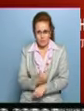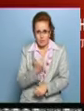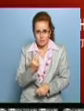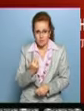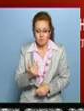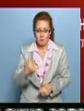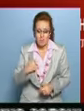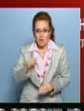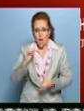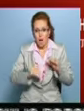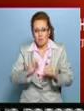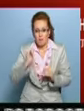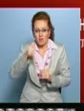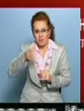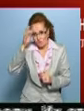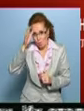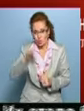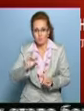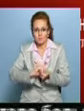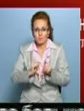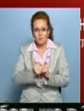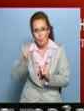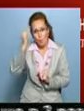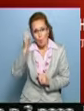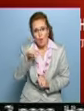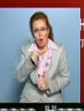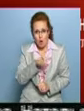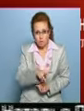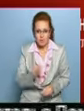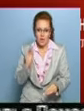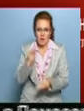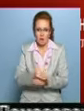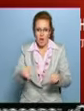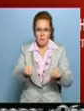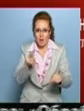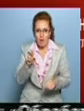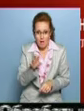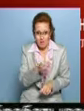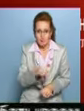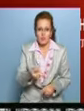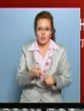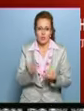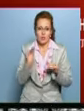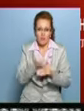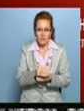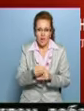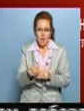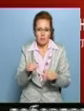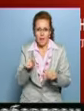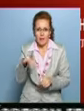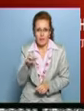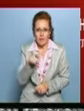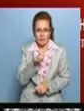обрабатываем воду углём добавляем перманганат калия Кроме этого добавляем дозы реагентов которые несут на себе